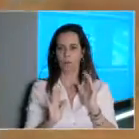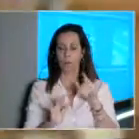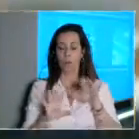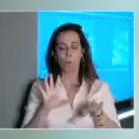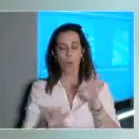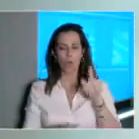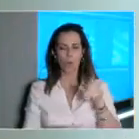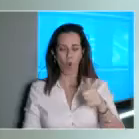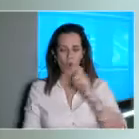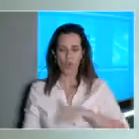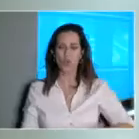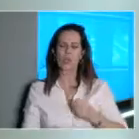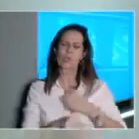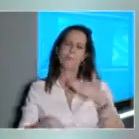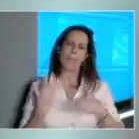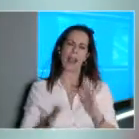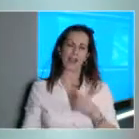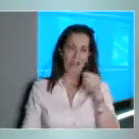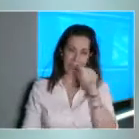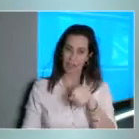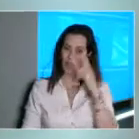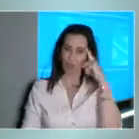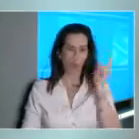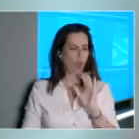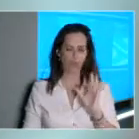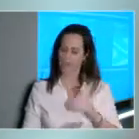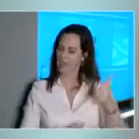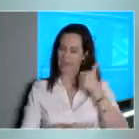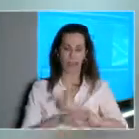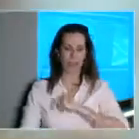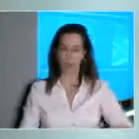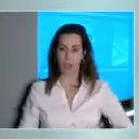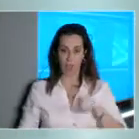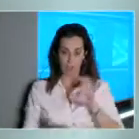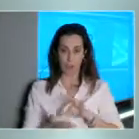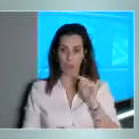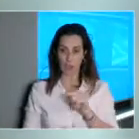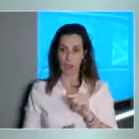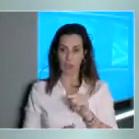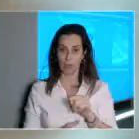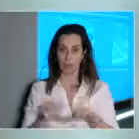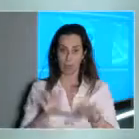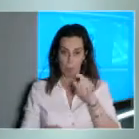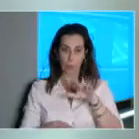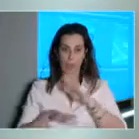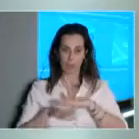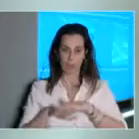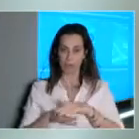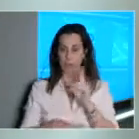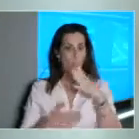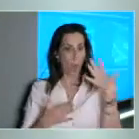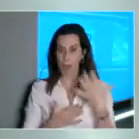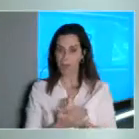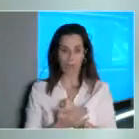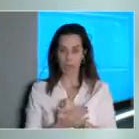פה פרובוקטור, נבחר פה אחד שלא יודע לנהל עירייה. אז ברגע שאתה נבחר לתפקיד ולא